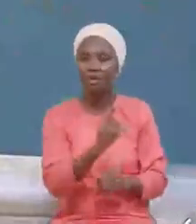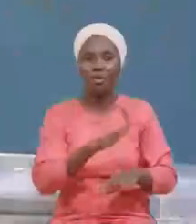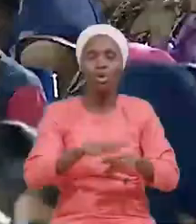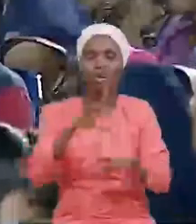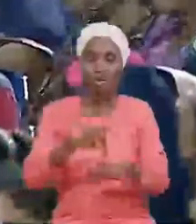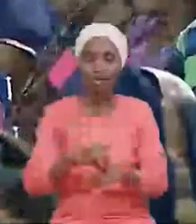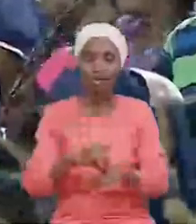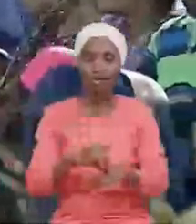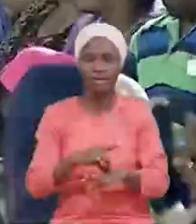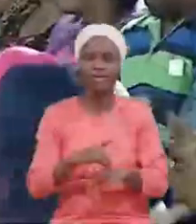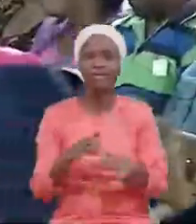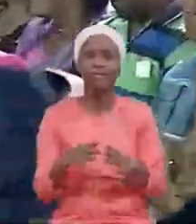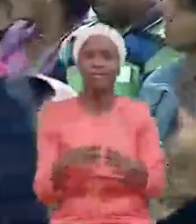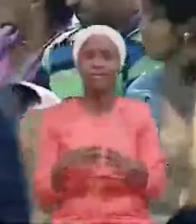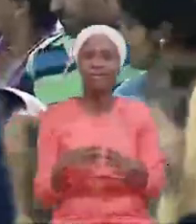la terre.